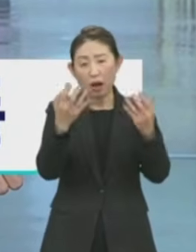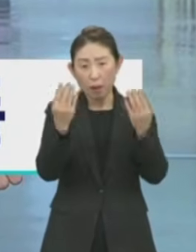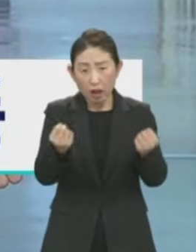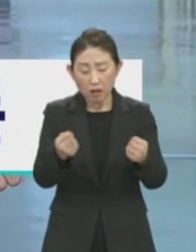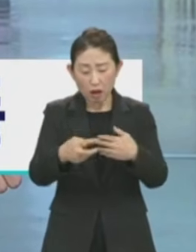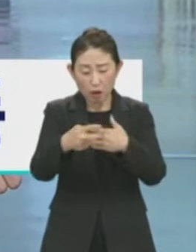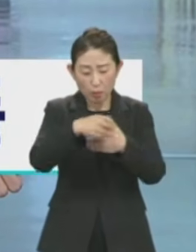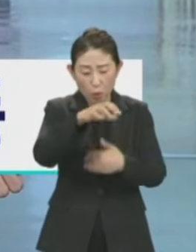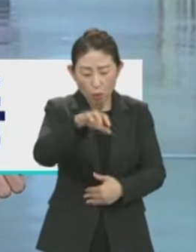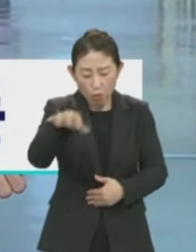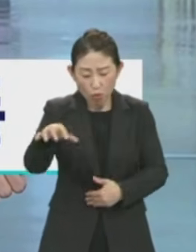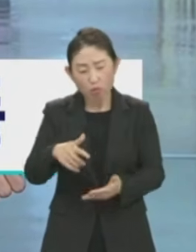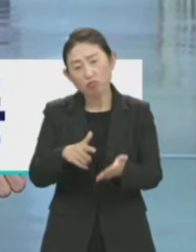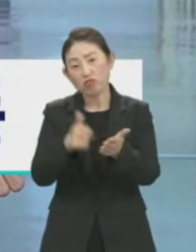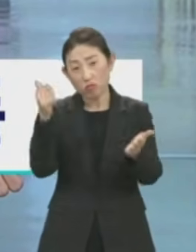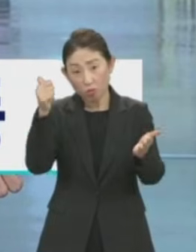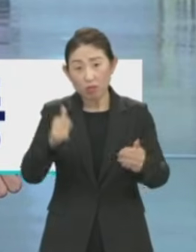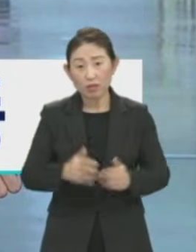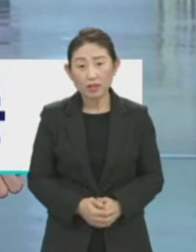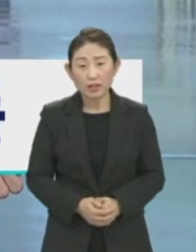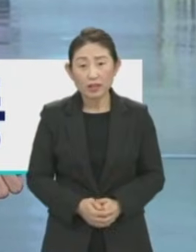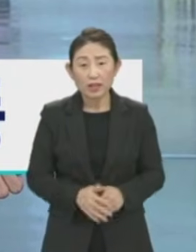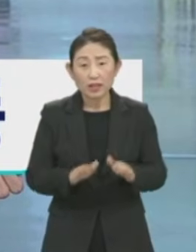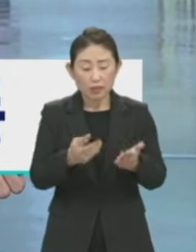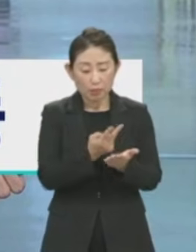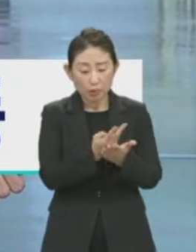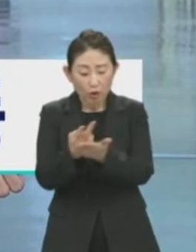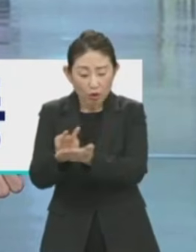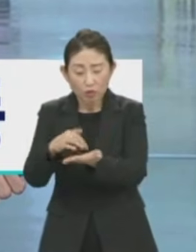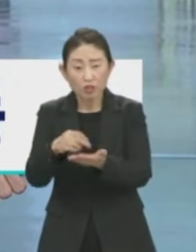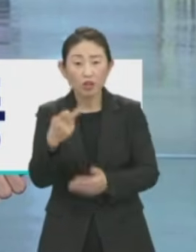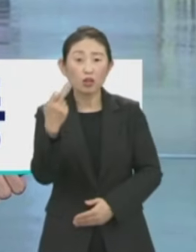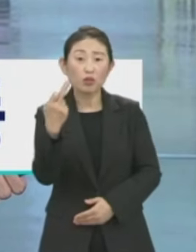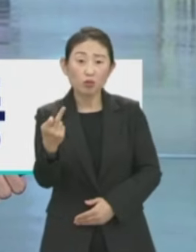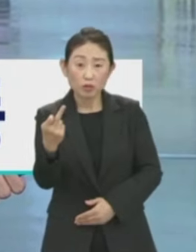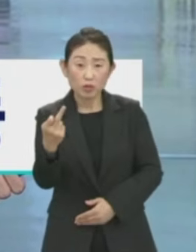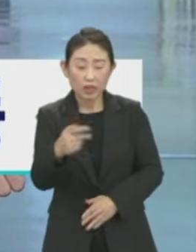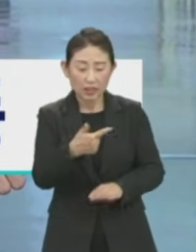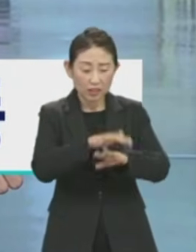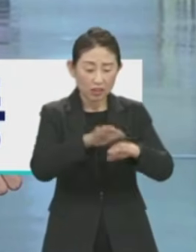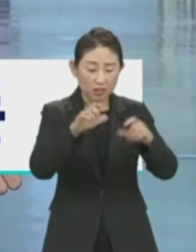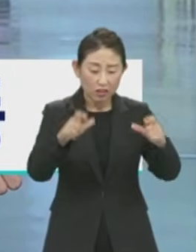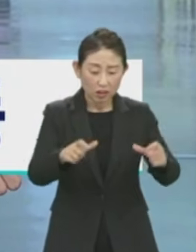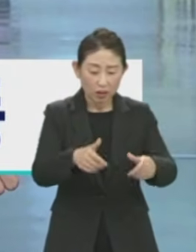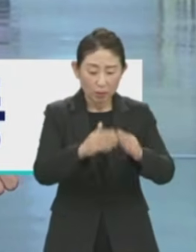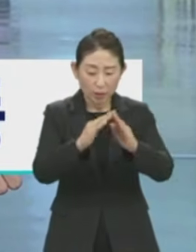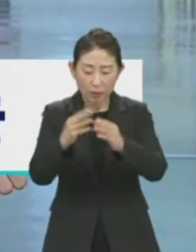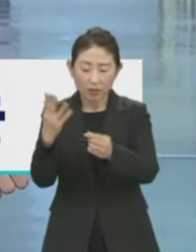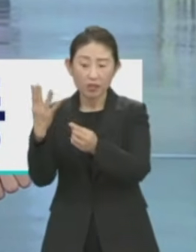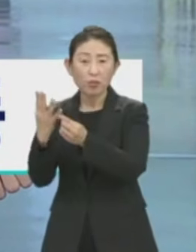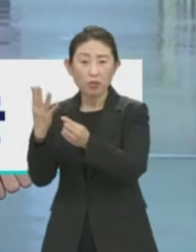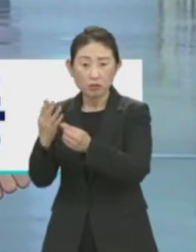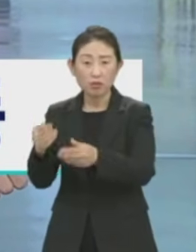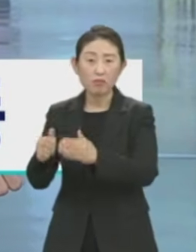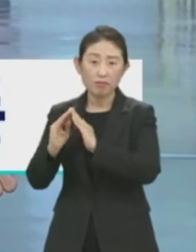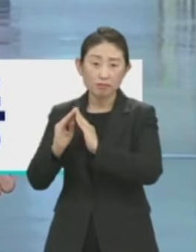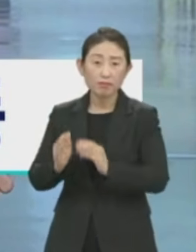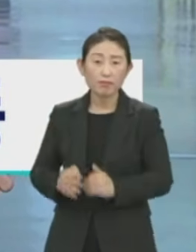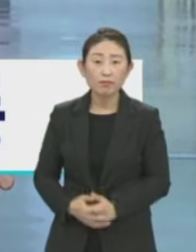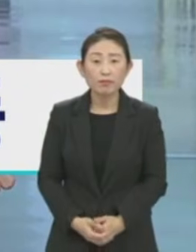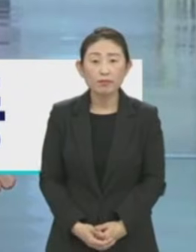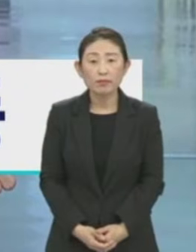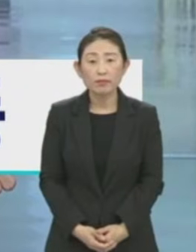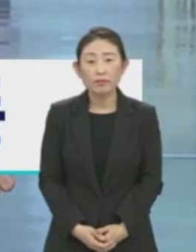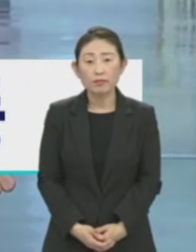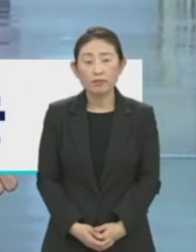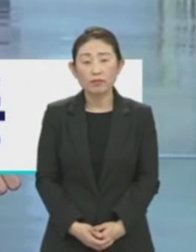병원이 턱없이 부족한 상황에서 12개 병상을 갖춘 호스피스 병동이 대전에서 네 번째로 문을 열었습니다. 조형준